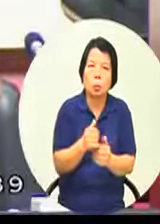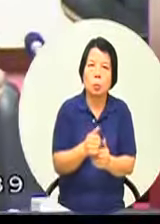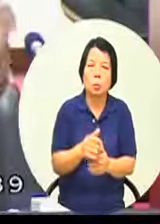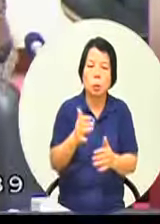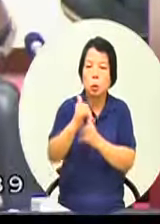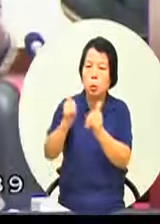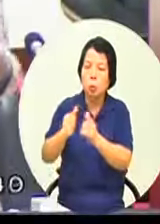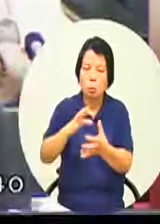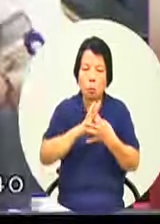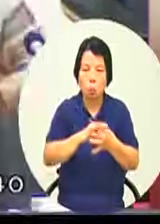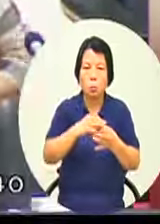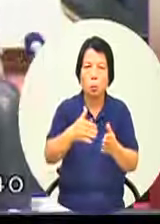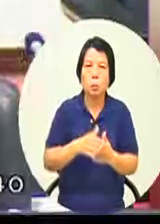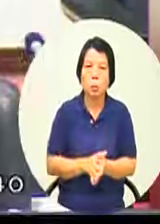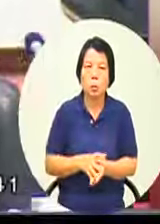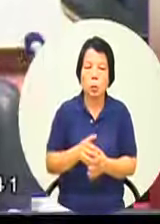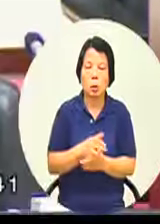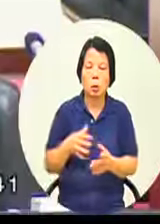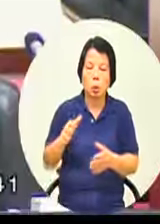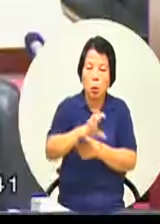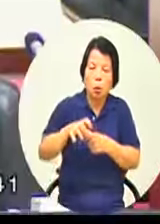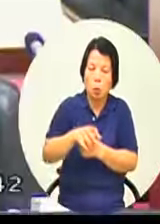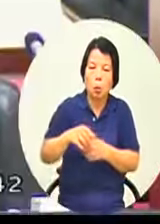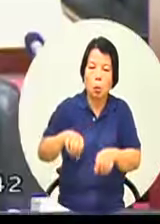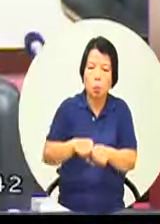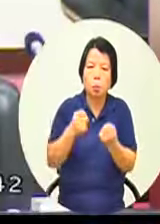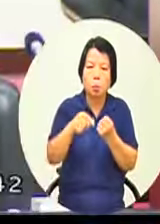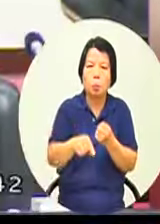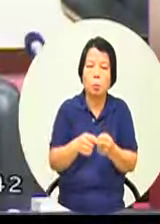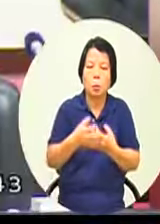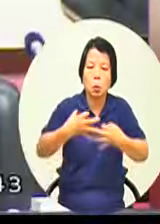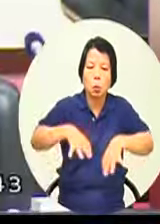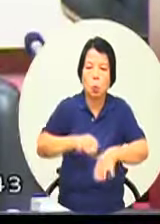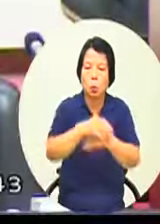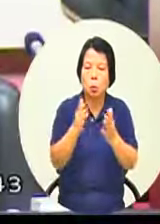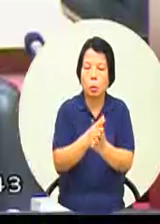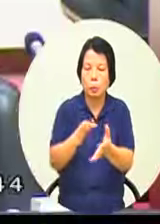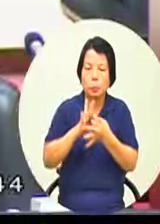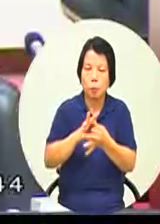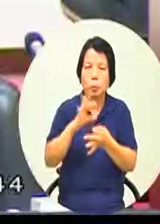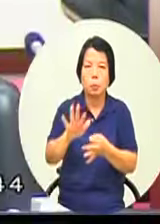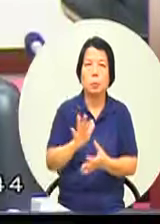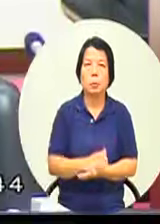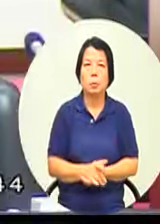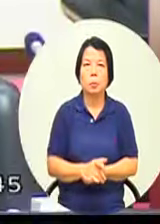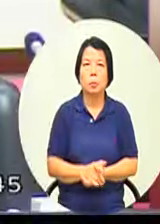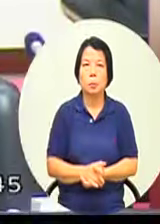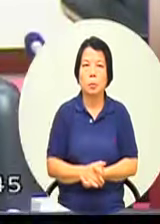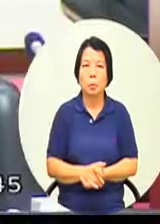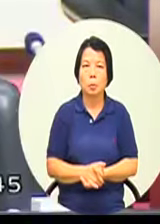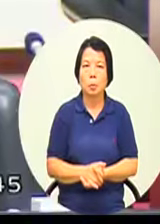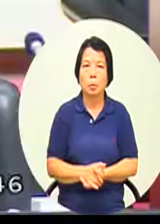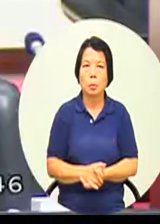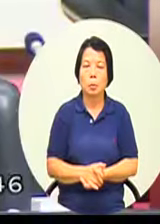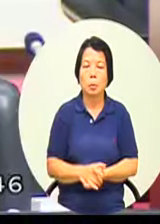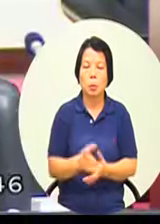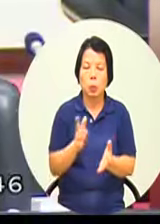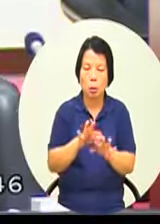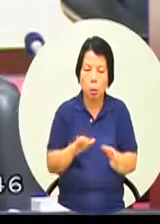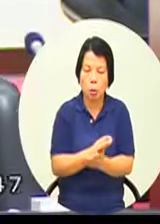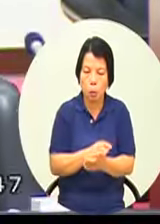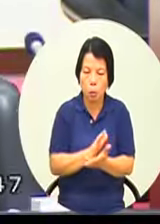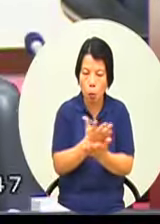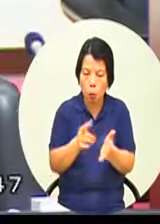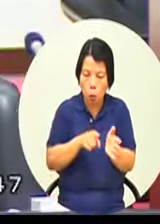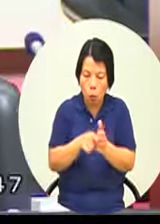很关心的，农损也是我们的农民非常关心的哈。那他们呐、啊，都能够辟了一两页，专门